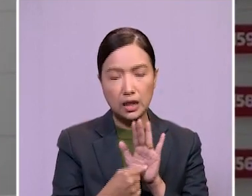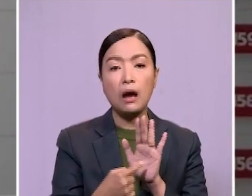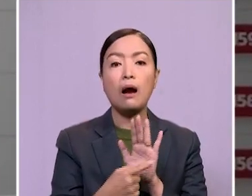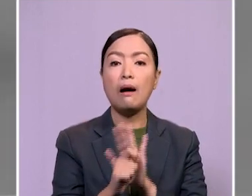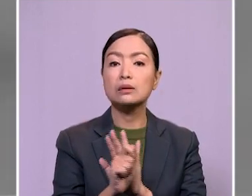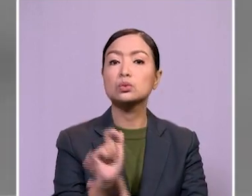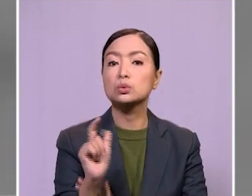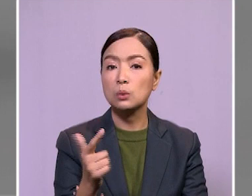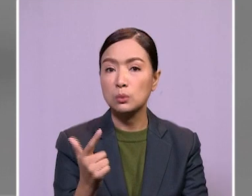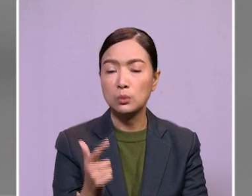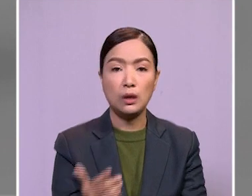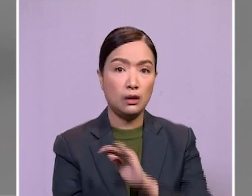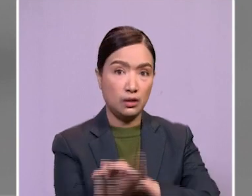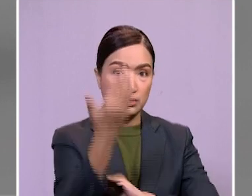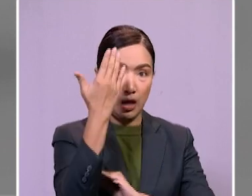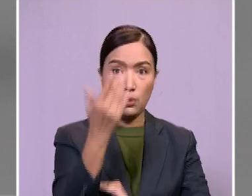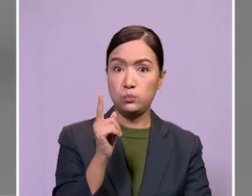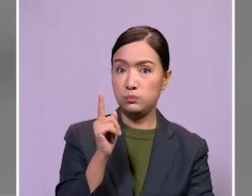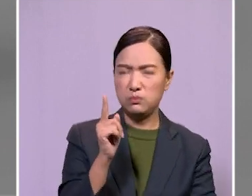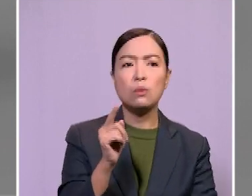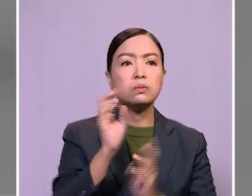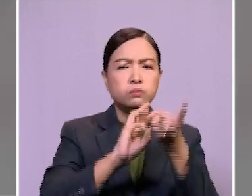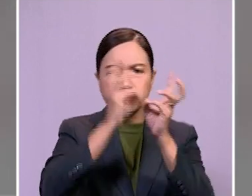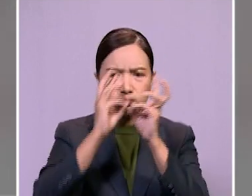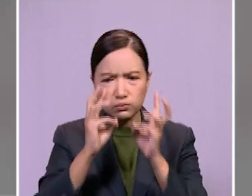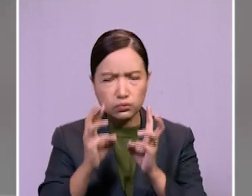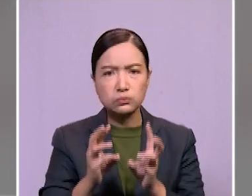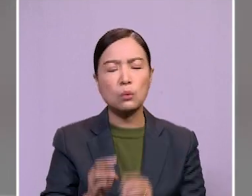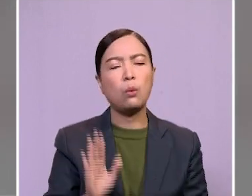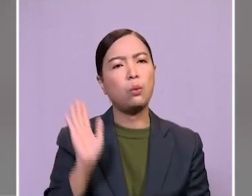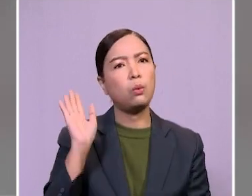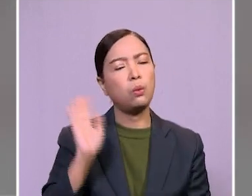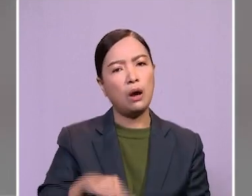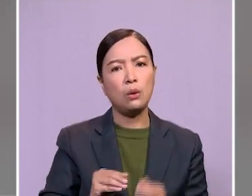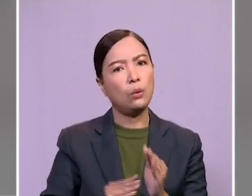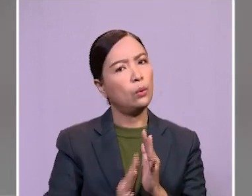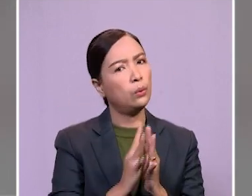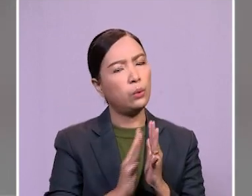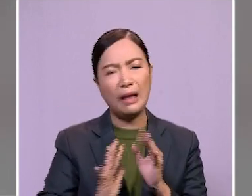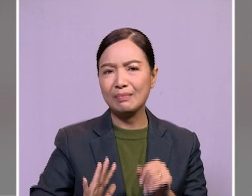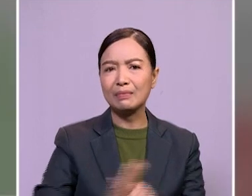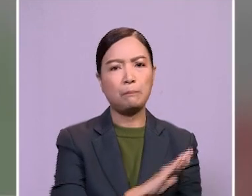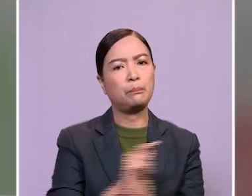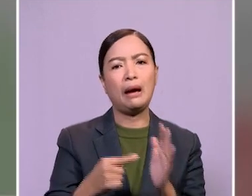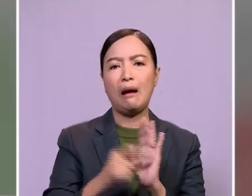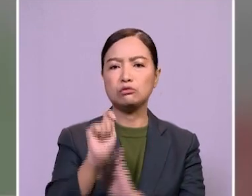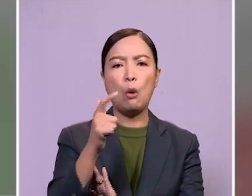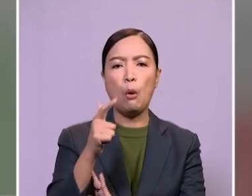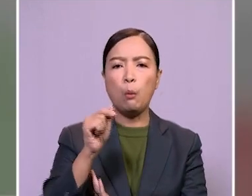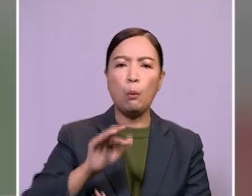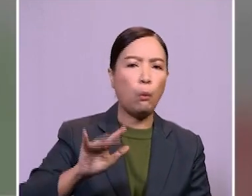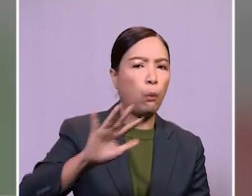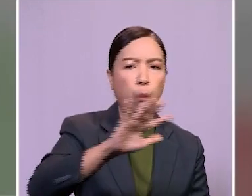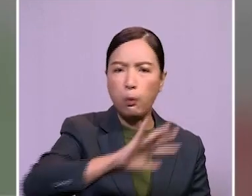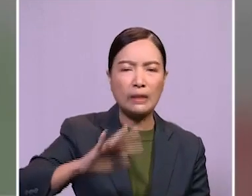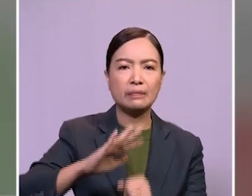ก็เหมือนกันตั้งแต่ช่วงเช้าที่ผ่านมาฝุ่นPM 2.5ปกคลุมไปทั้งคุณสมบัติพอไปดูข้อมูลนะครับถ้าเกิดของ